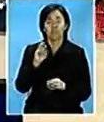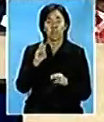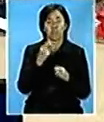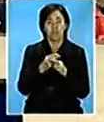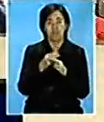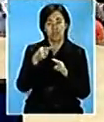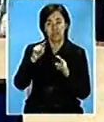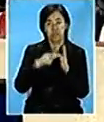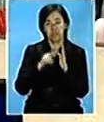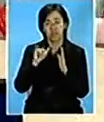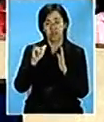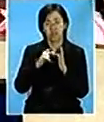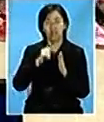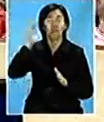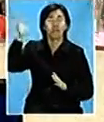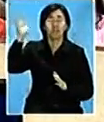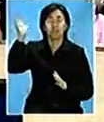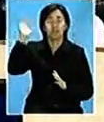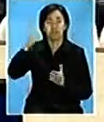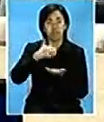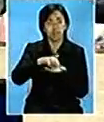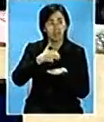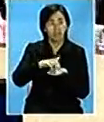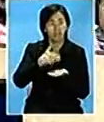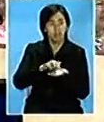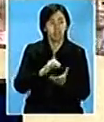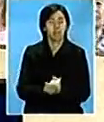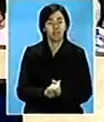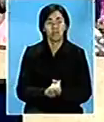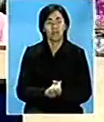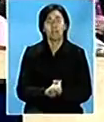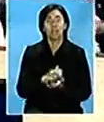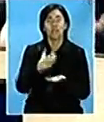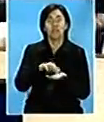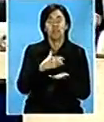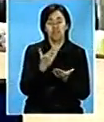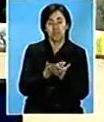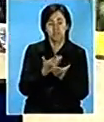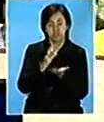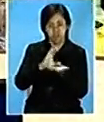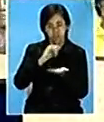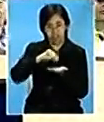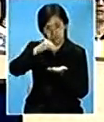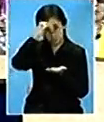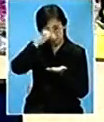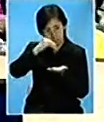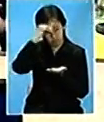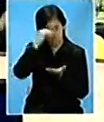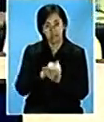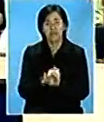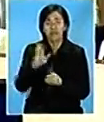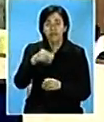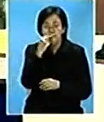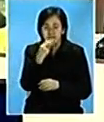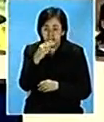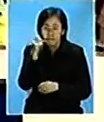นะครับกล่าวอภิปรายโดยประเด็นของงบของทางการศึกษานะครับท่านดูแล้วจะได้เข้าใจไปด้วยนะ